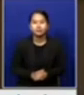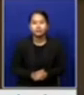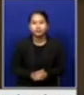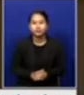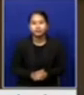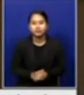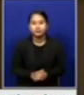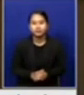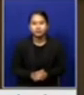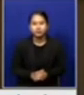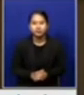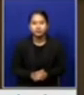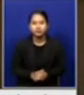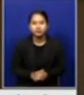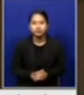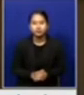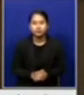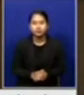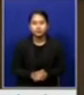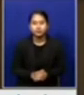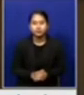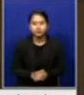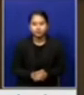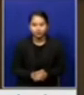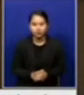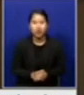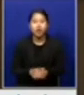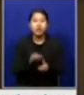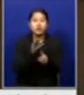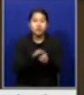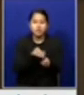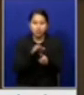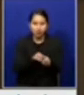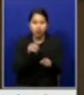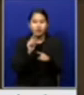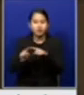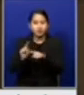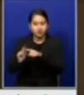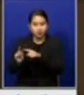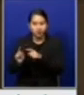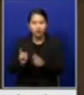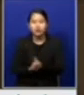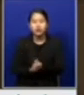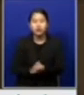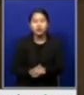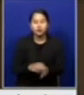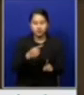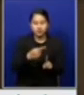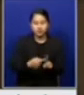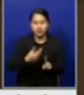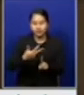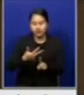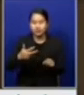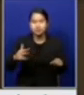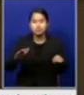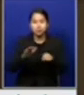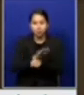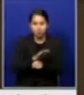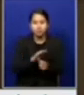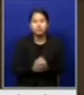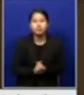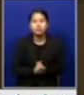จากการเยียวยาเมื่อครบ3เดือนแล้วหลังจากนั้นอะไรจะเกิ